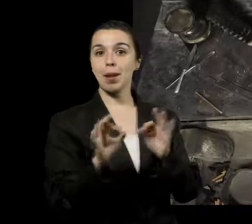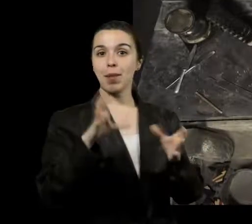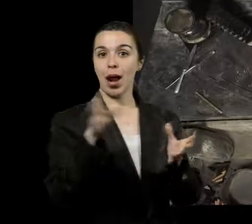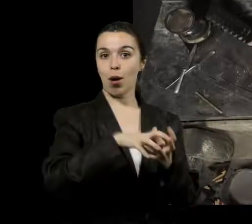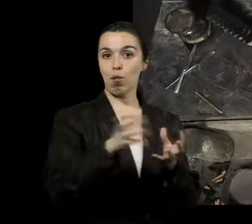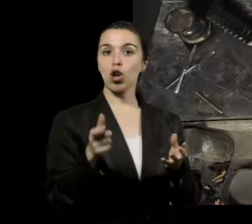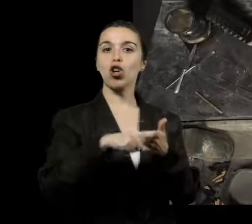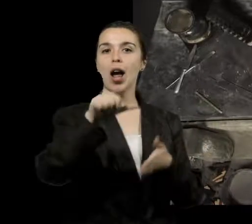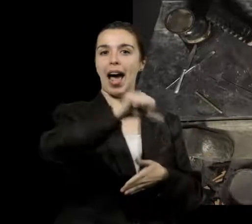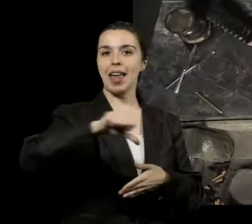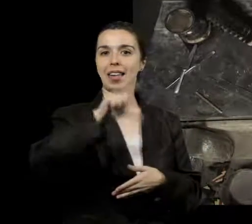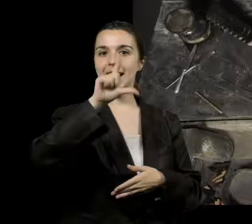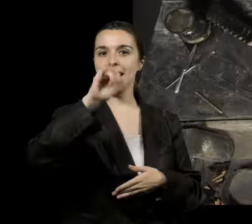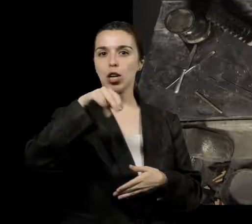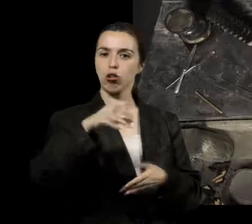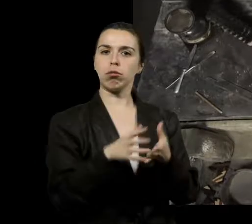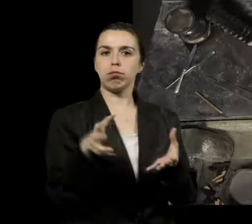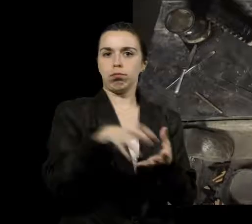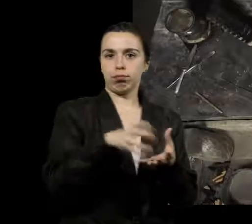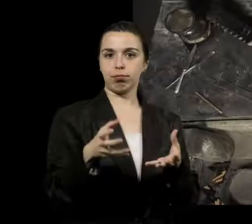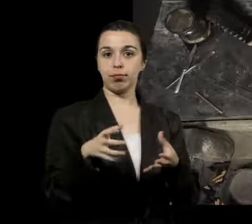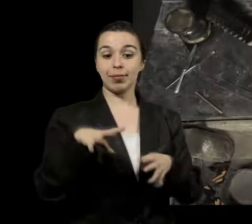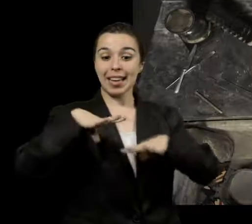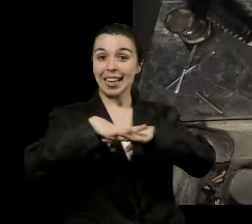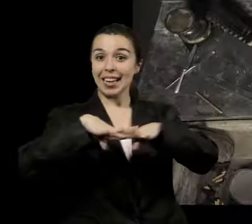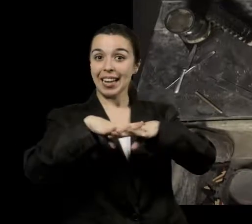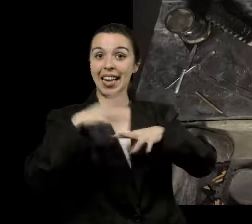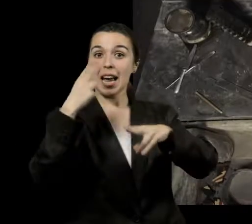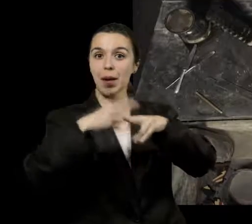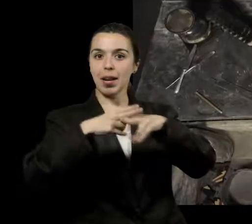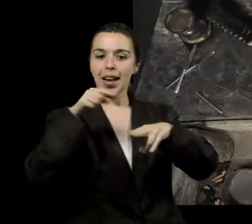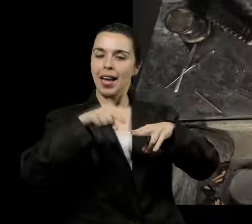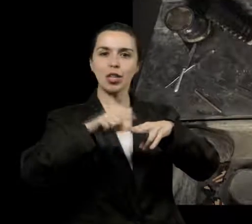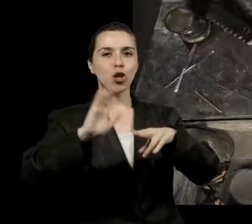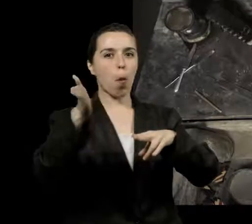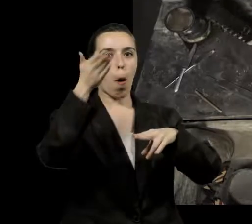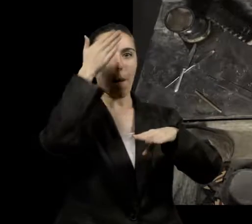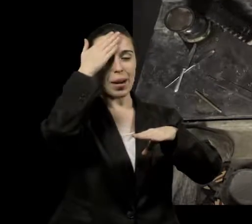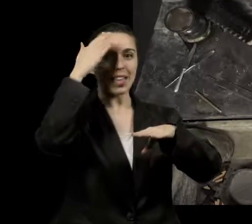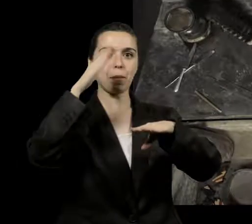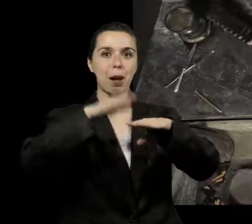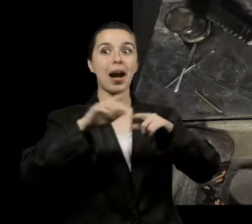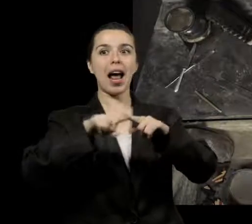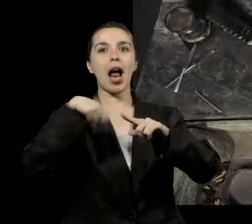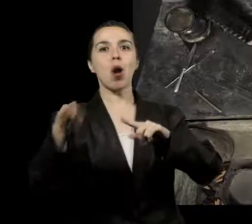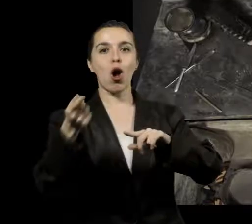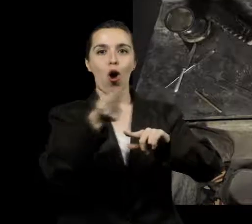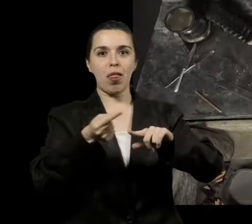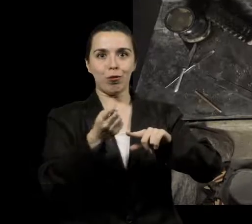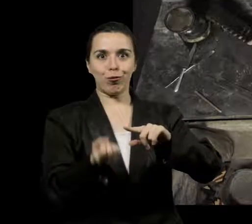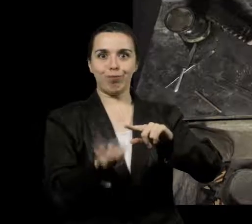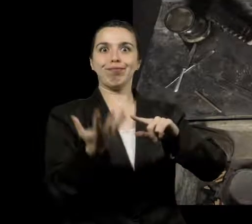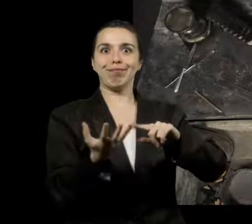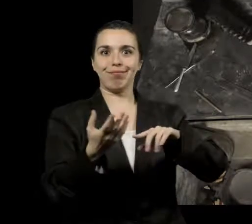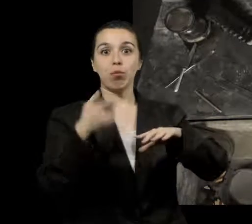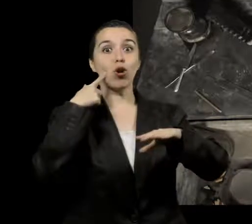Prepara el motlle que greixa amb oli de llinosa i el munta. La trepa metàl·lica és l'element transformador a partir del